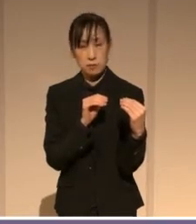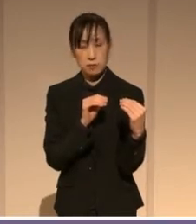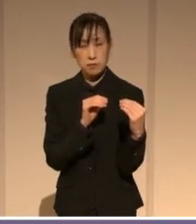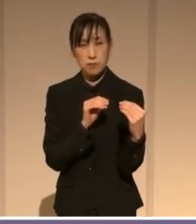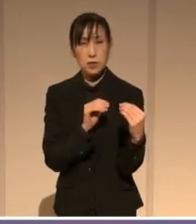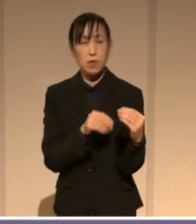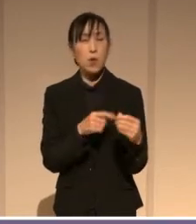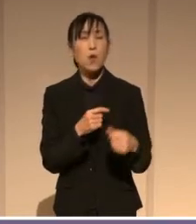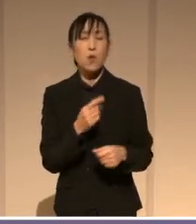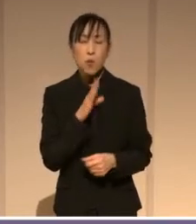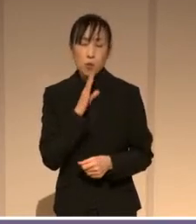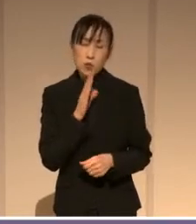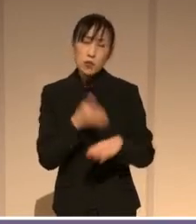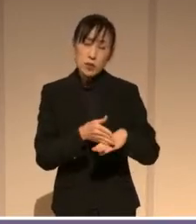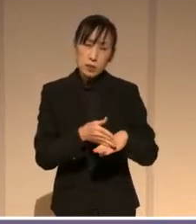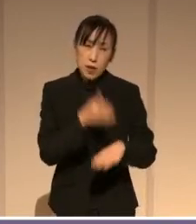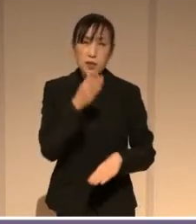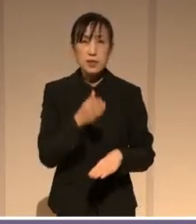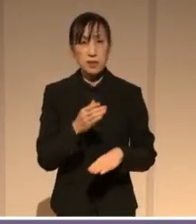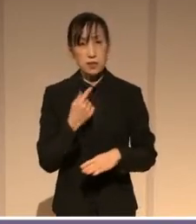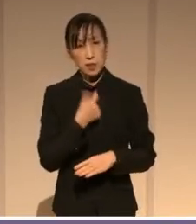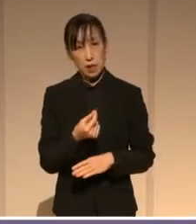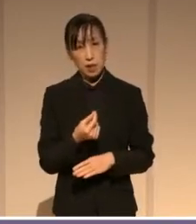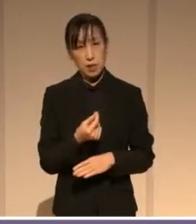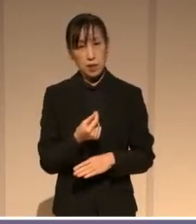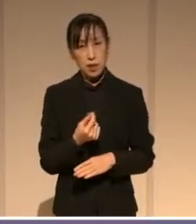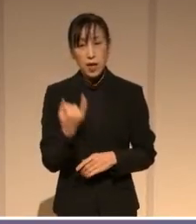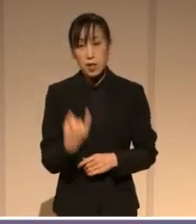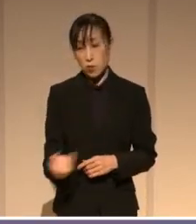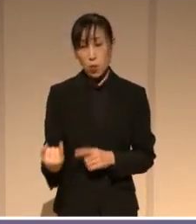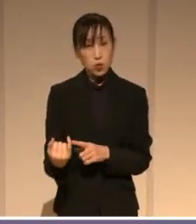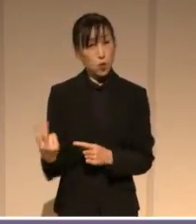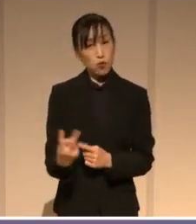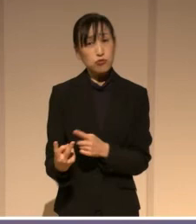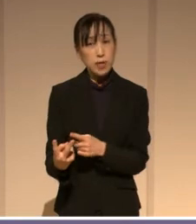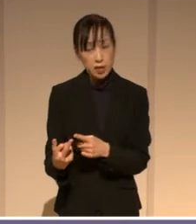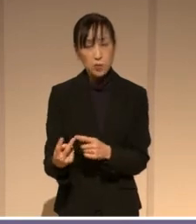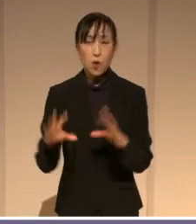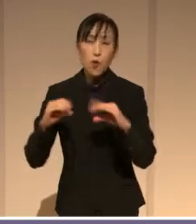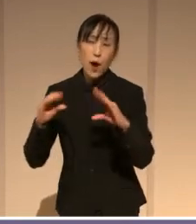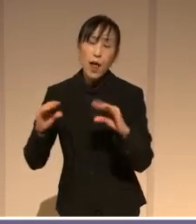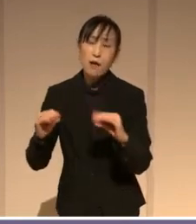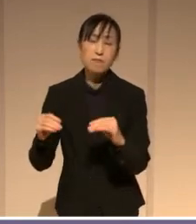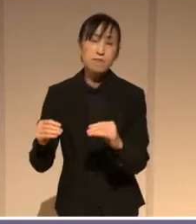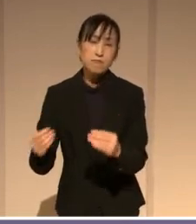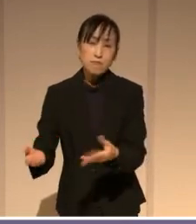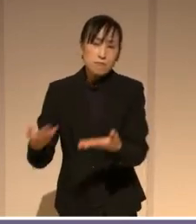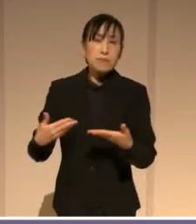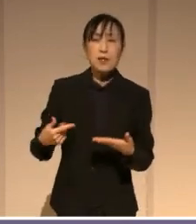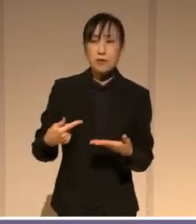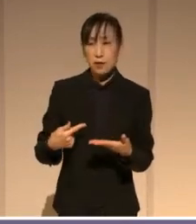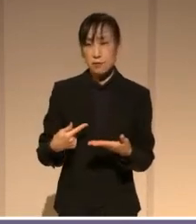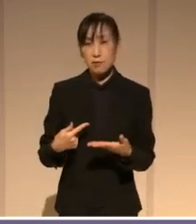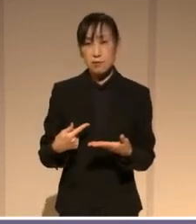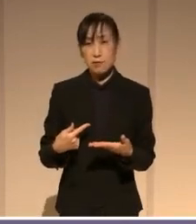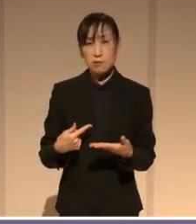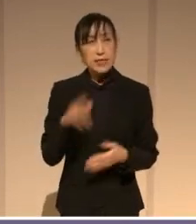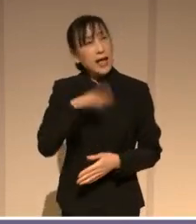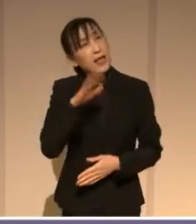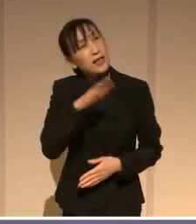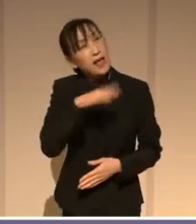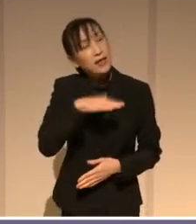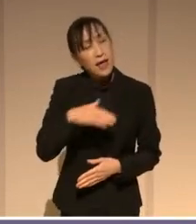感謝しかないです芋子たちもいつも笑わせてくれるしねねえともいつも話しかけてくれるので本当に嬉しい